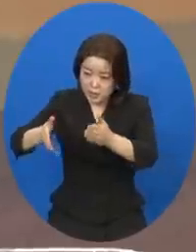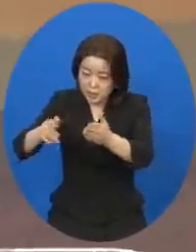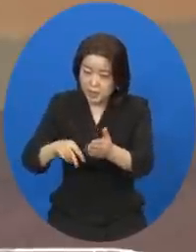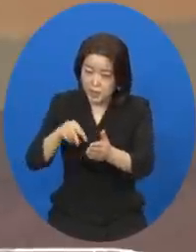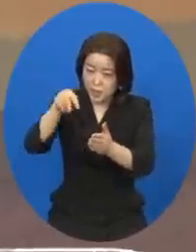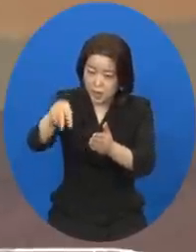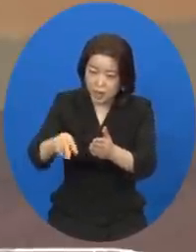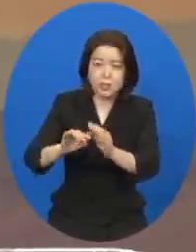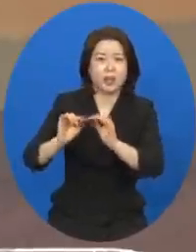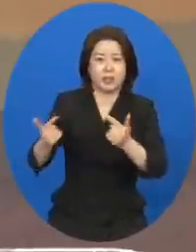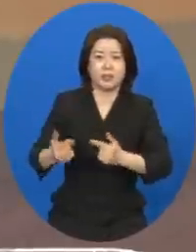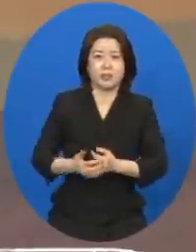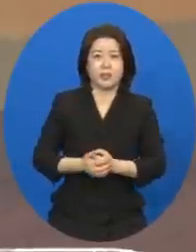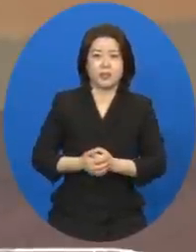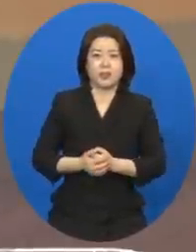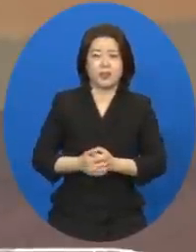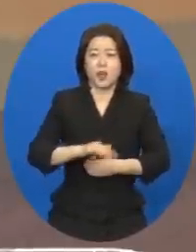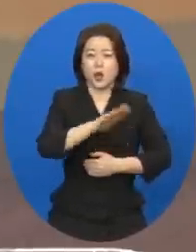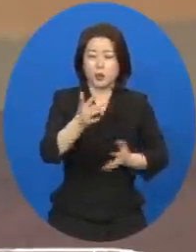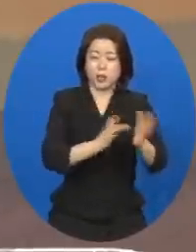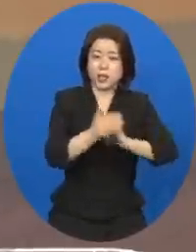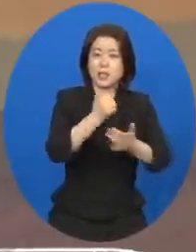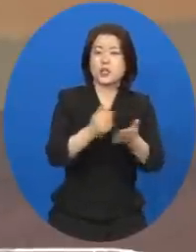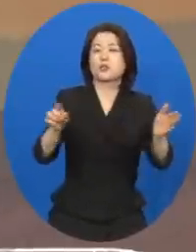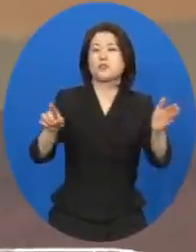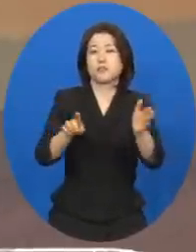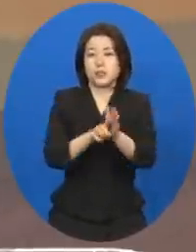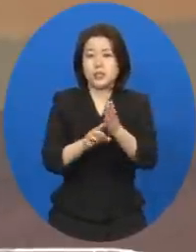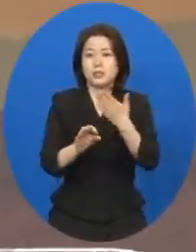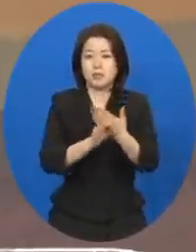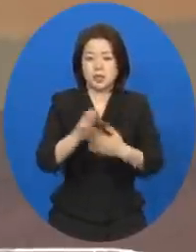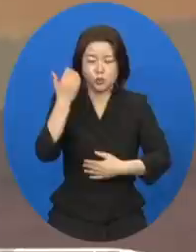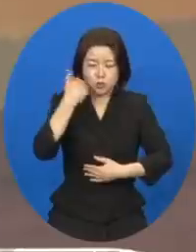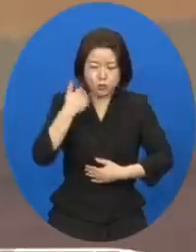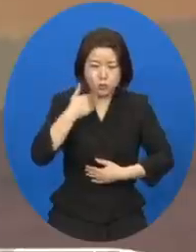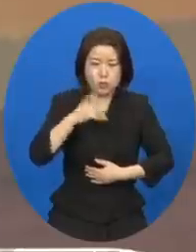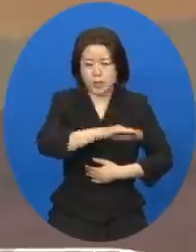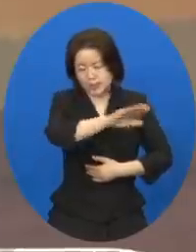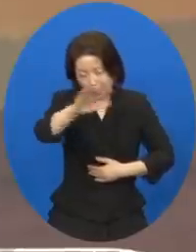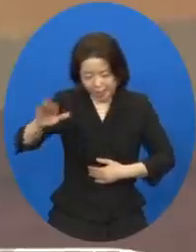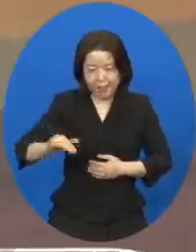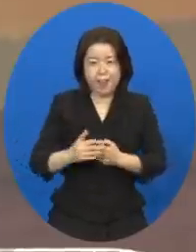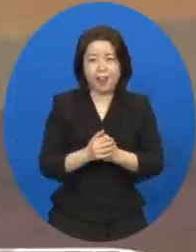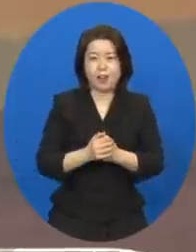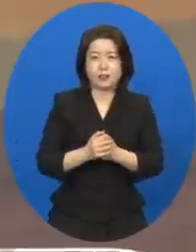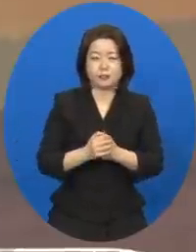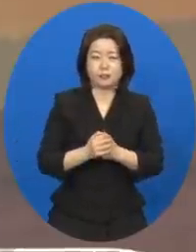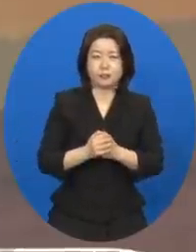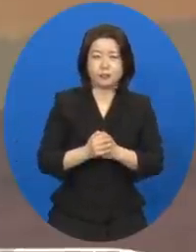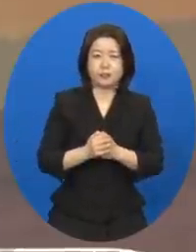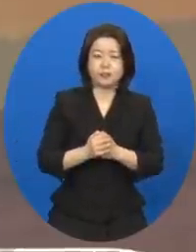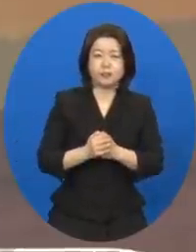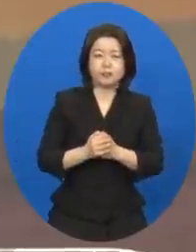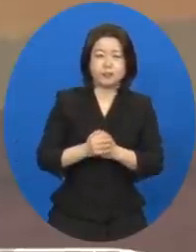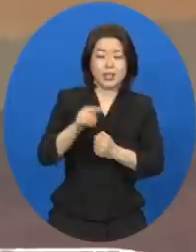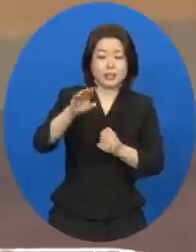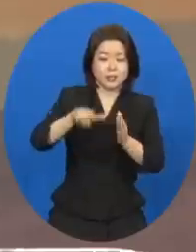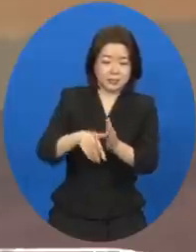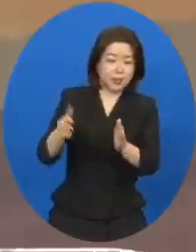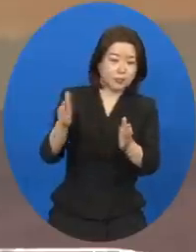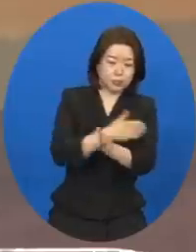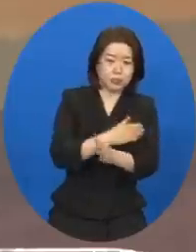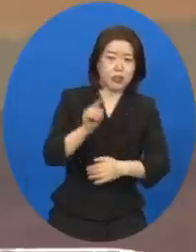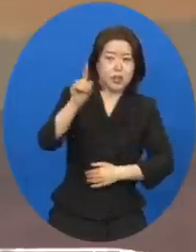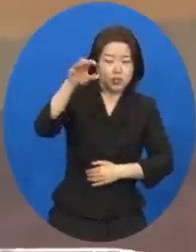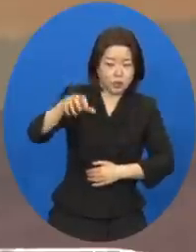점이에요. 우리가 예수를 믿으면 누구나 다 그때부터 천국 가는 길에 들어서게